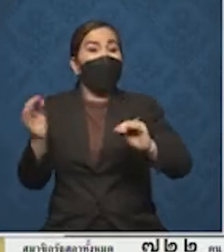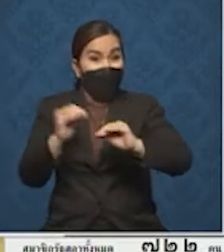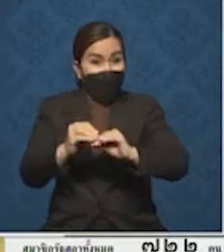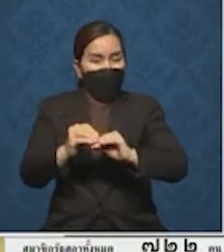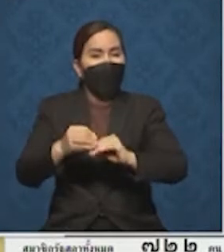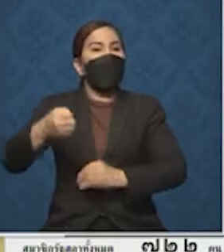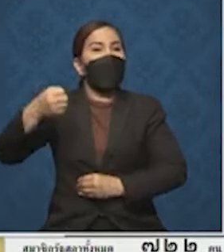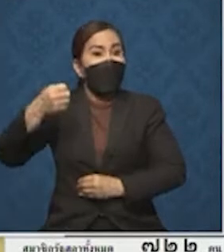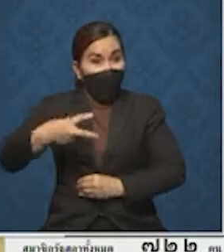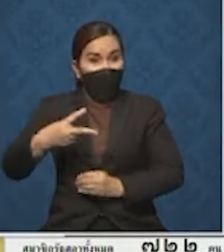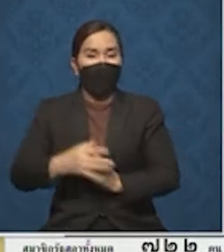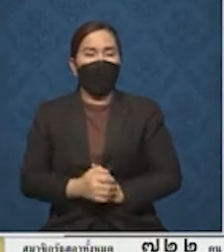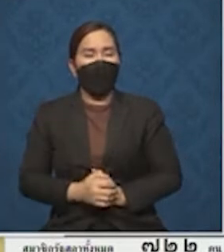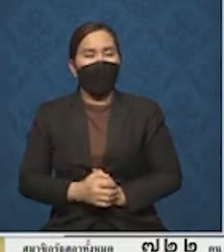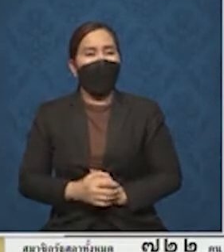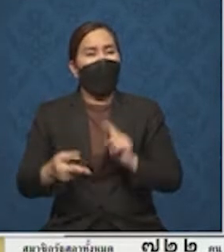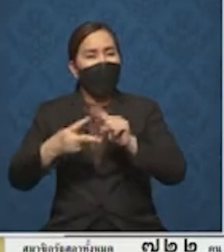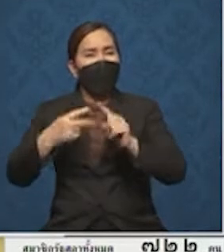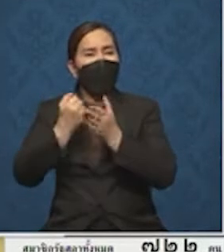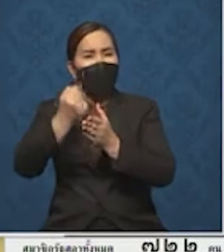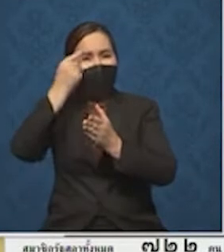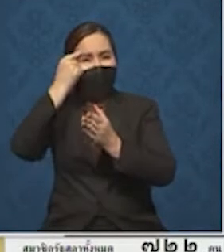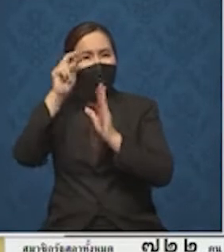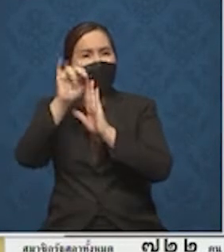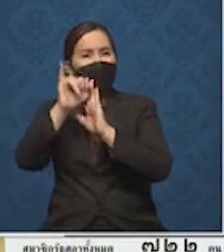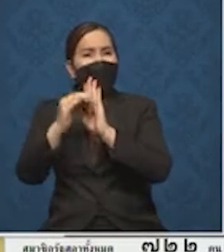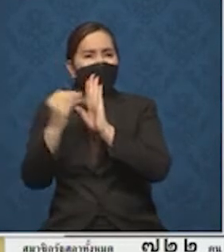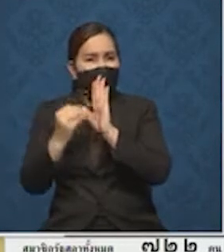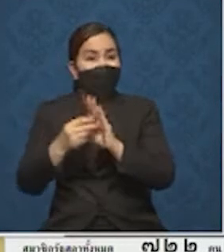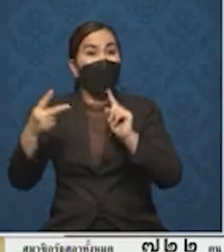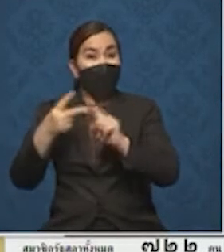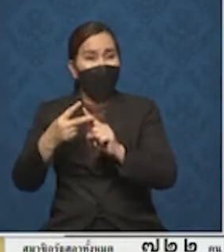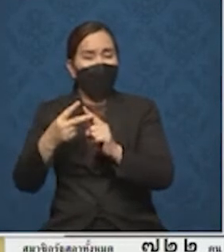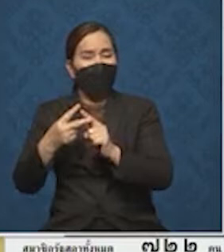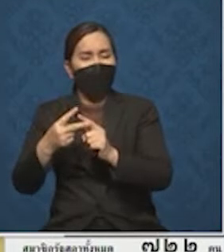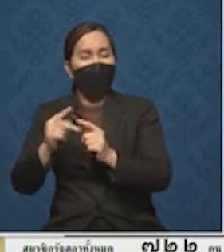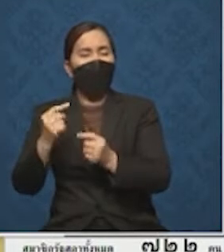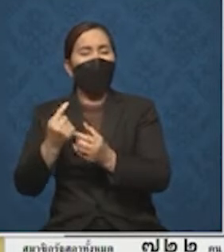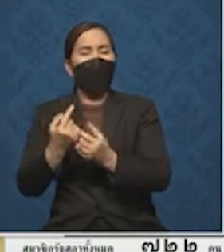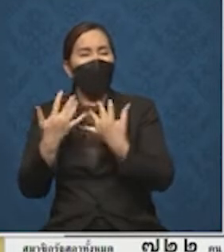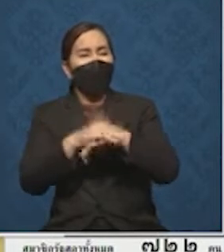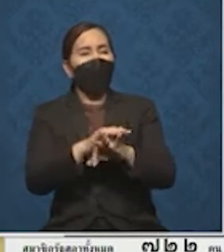อย่างน้อยER50 นโยบายและการส่ผู้สมัครรับได้ตั้ง